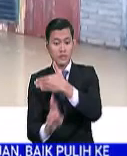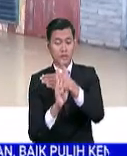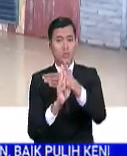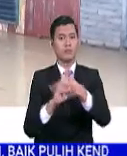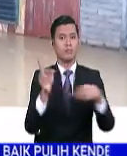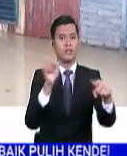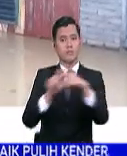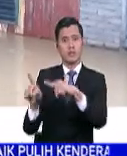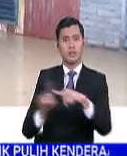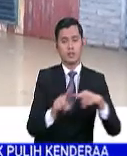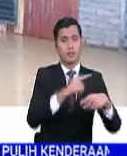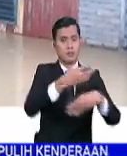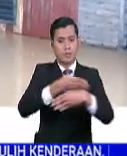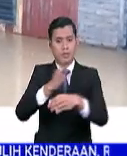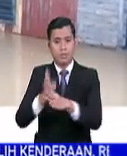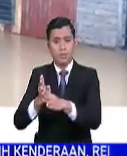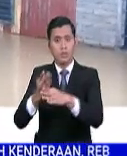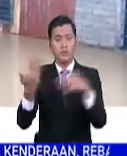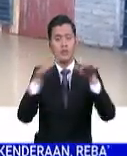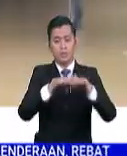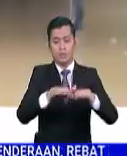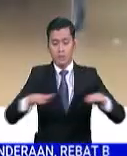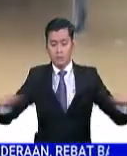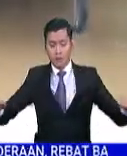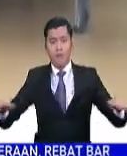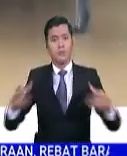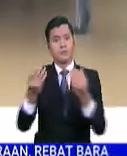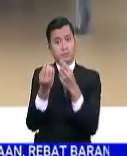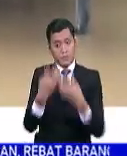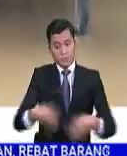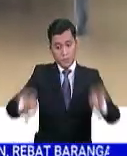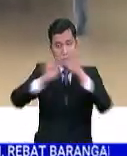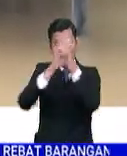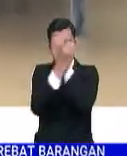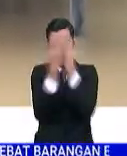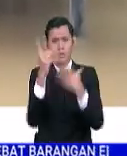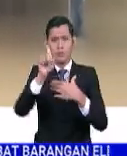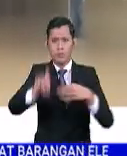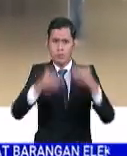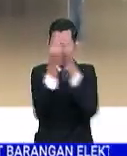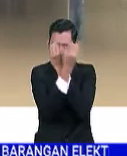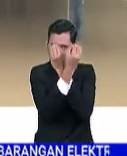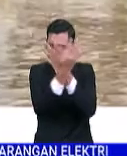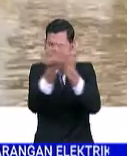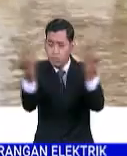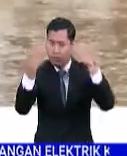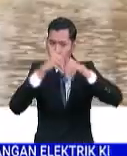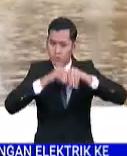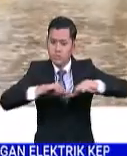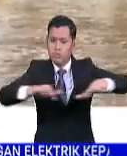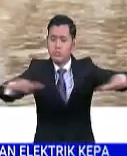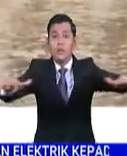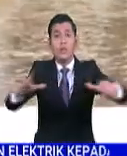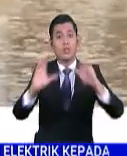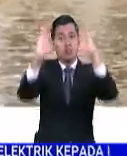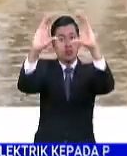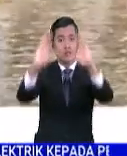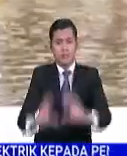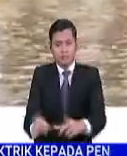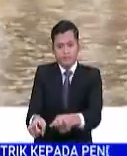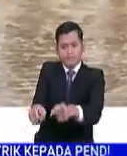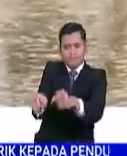bumi. Paling penting, maklumat mengenainya perlu disebar luas menerusi pelbagai medium yang lebih